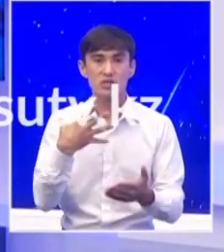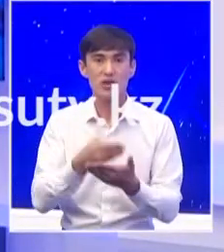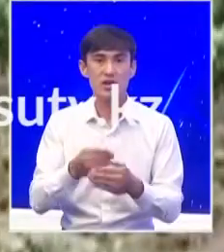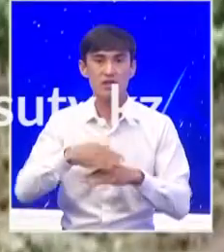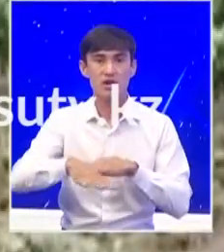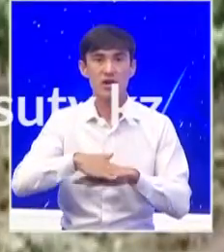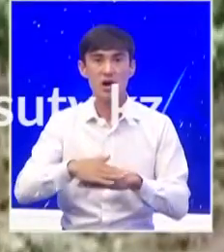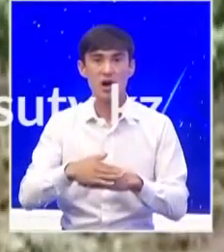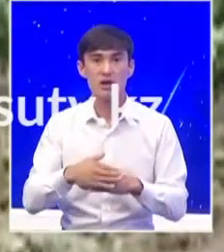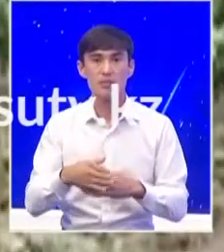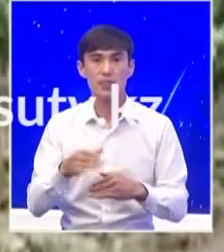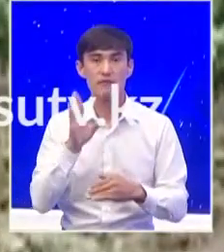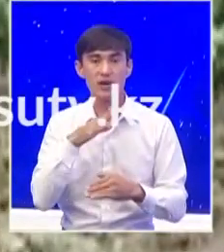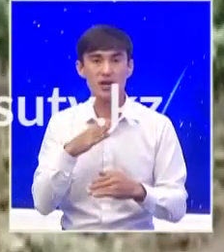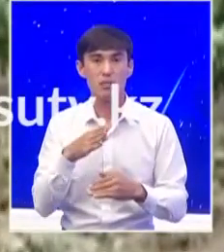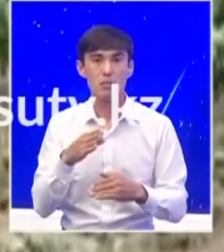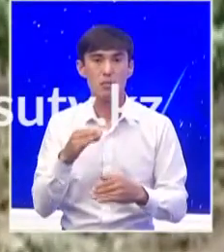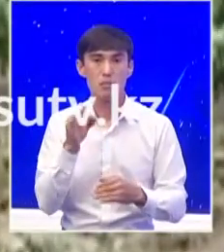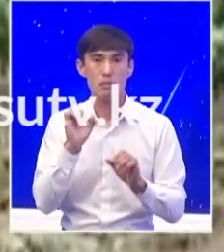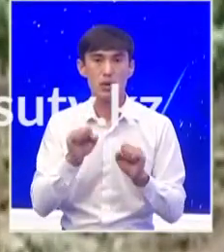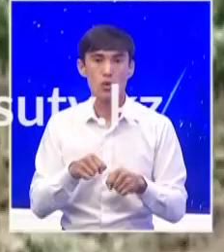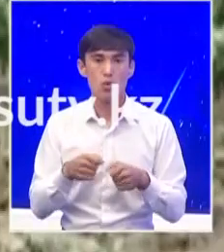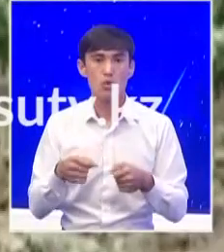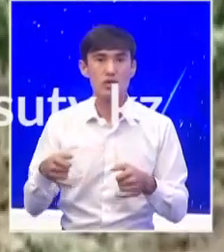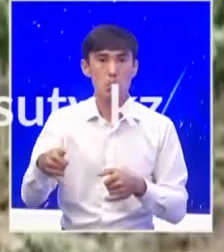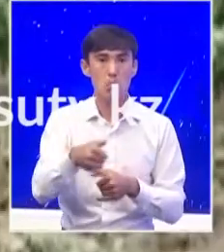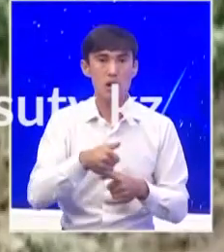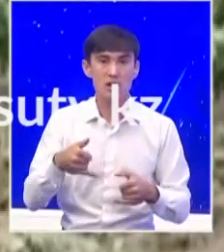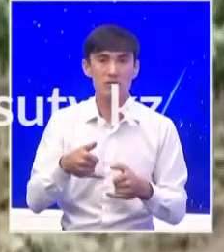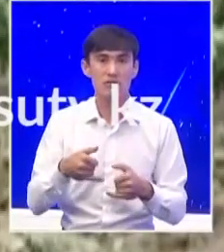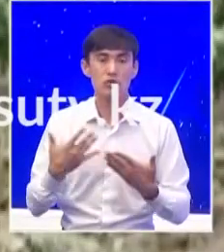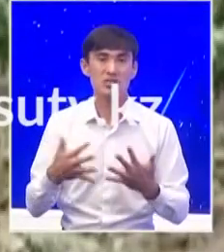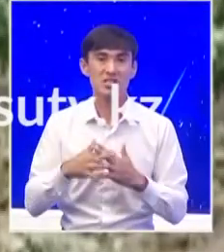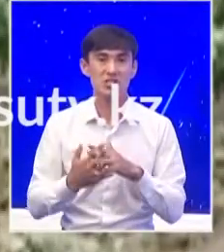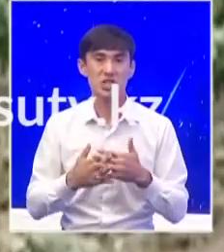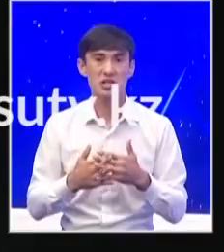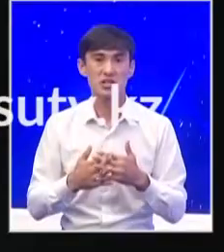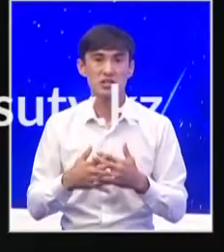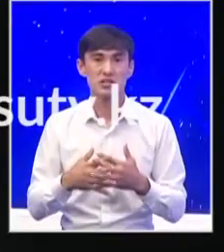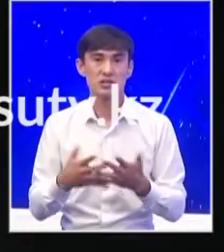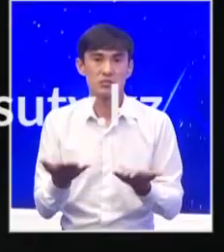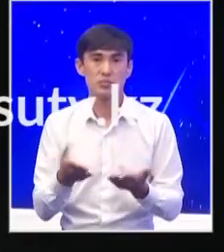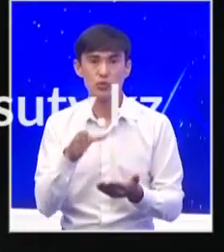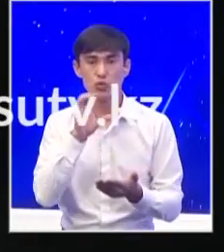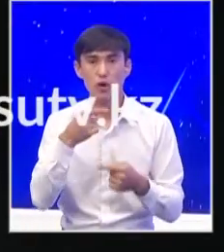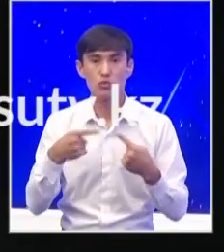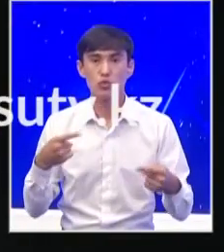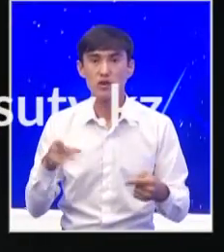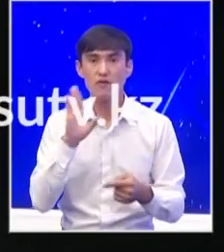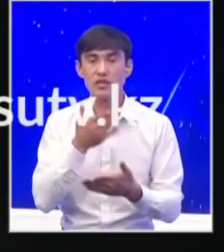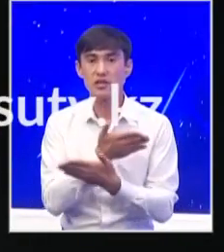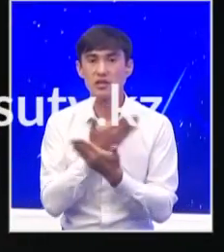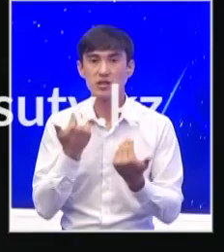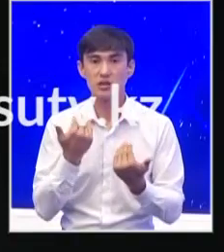пригодна лишь для полива и бытовых нужд, но сельчане вынуждены ее пить, так как других источников воды в их населенном